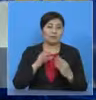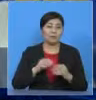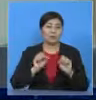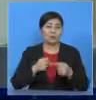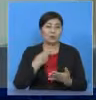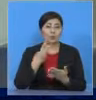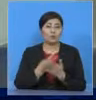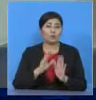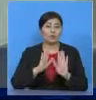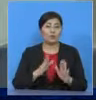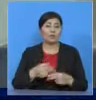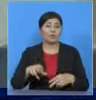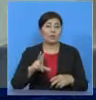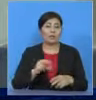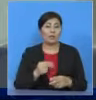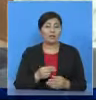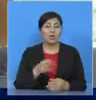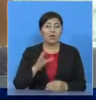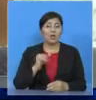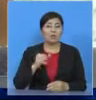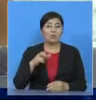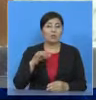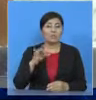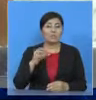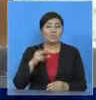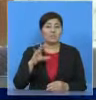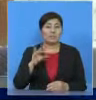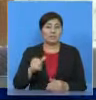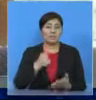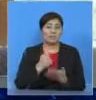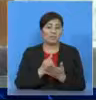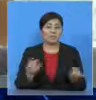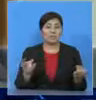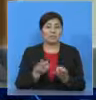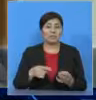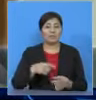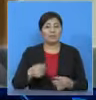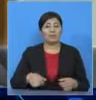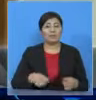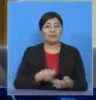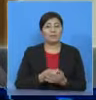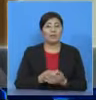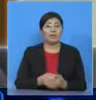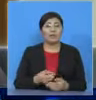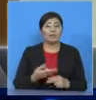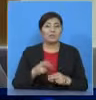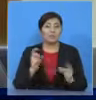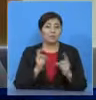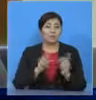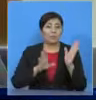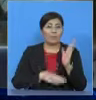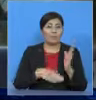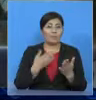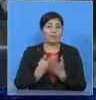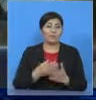рассмотреть только тогда, когда выделят субсидии от государства, заявляют представители ЖКХ и сами перевозчики. К слову, последний